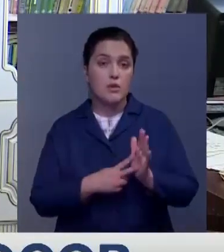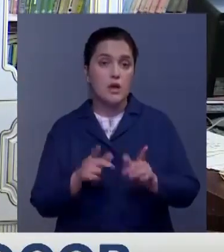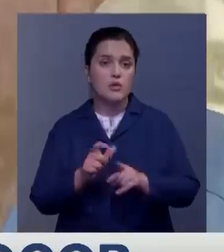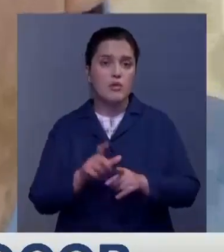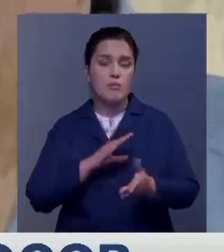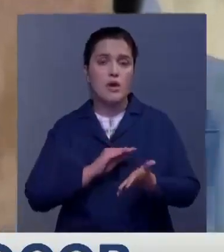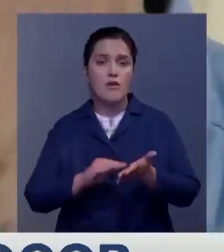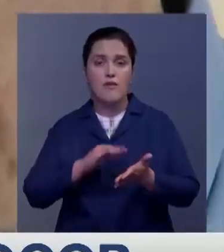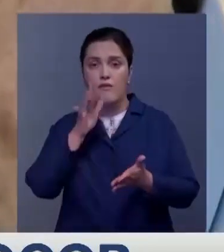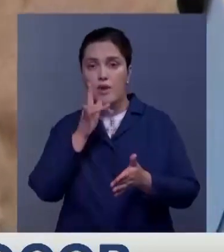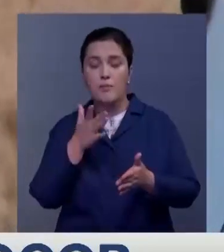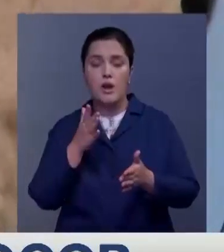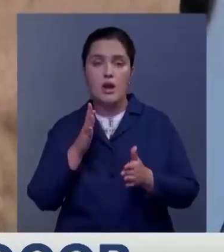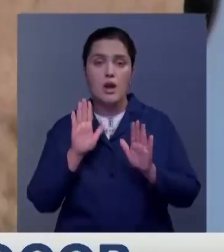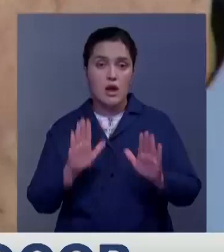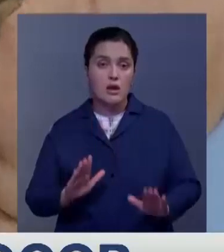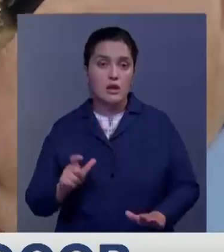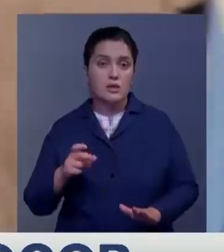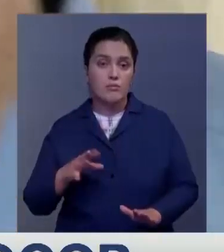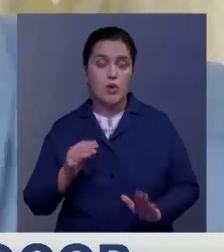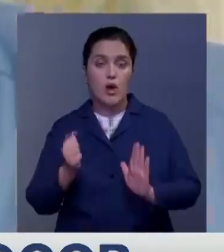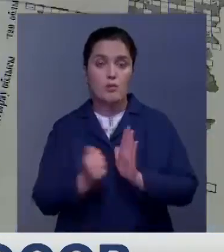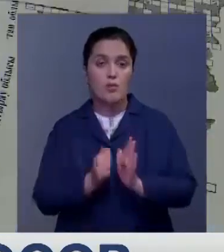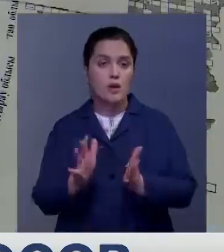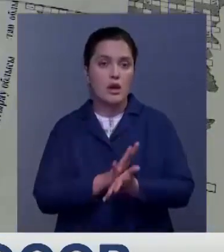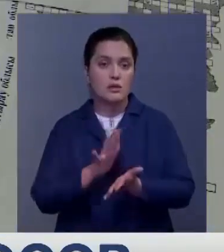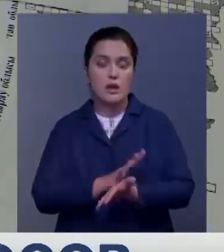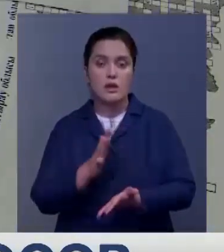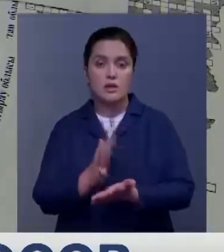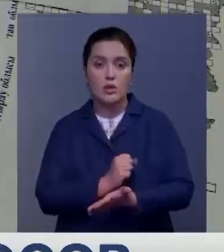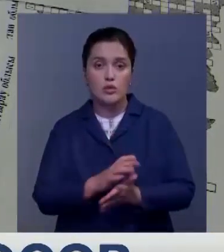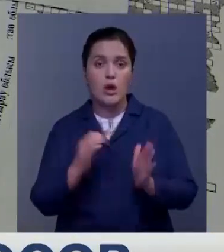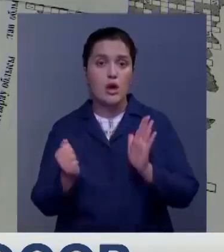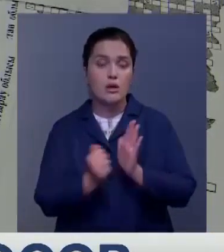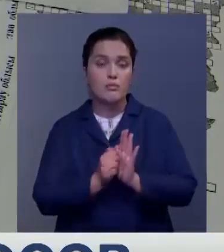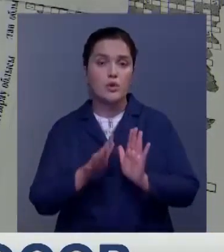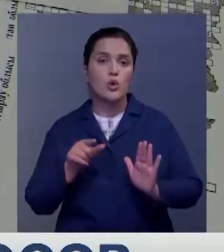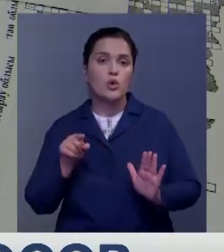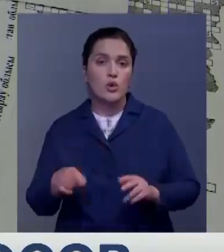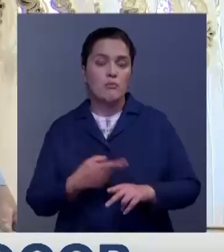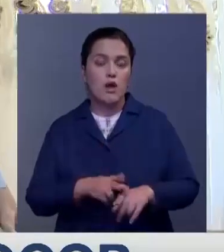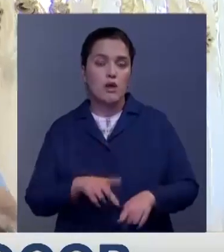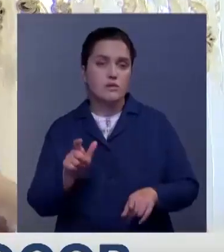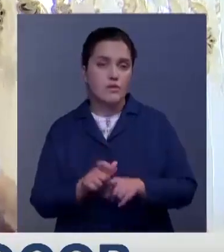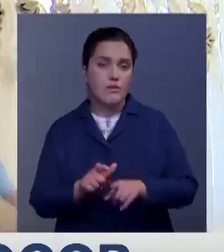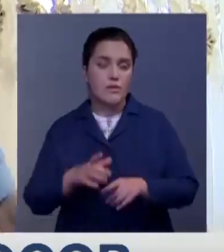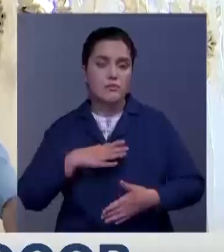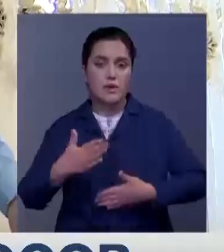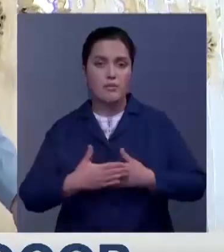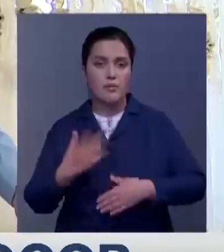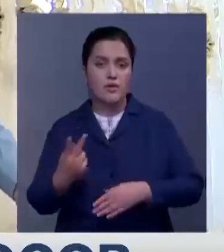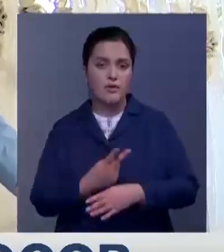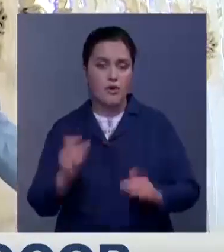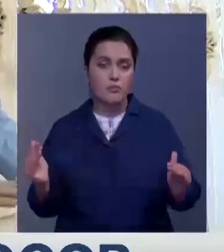год проведения экспо, но опубликовать его в газете не удалось. Напечатали лишь тот, где количество слов было почти